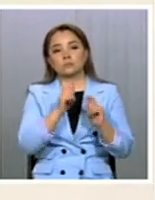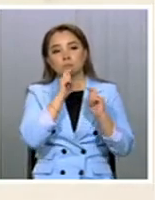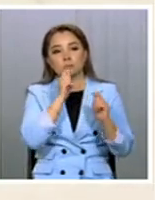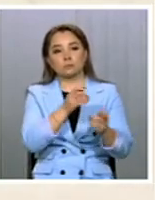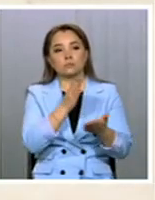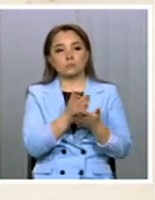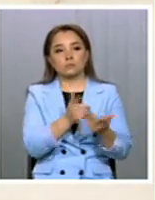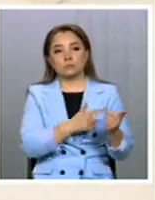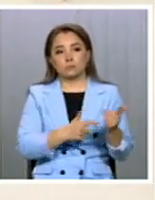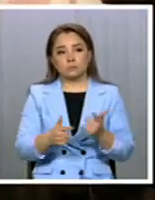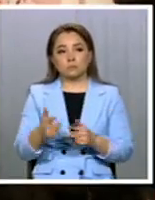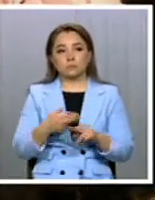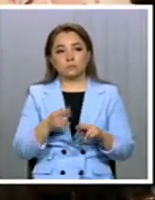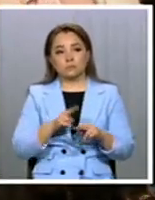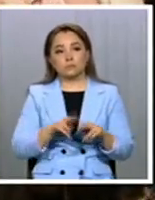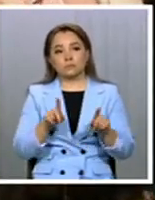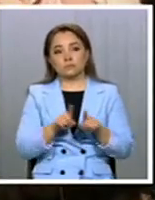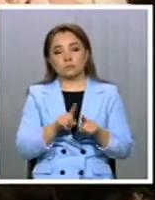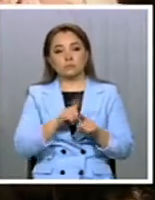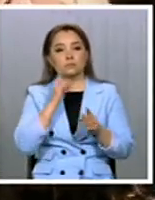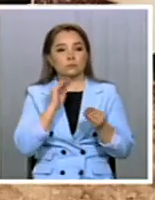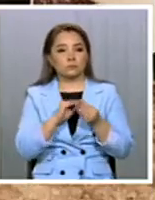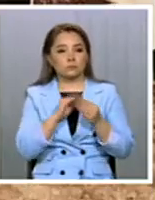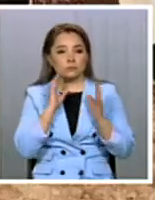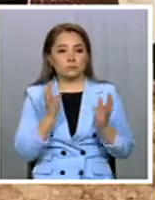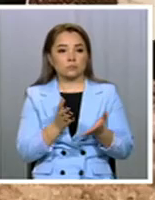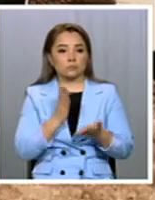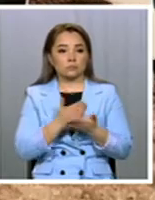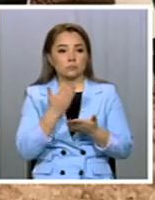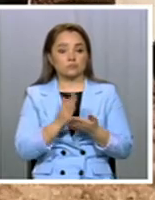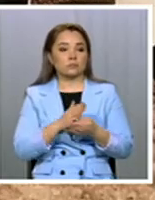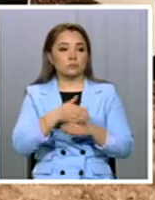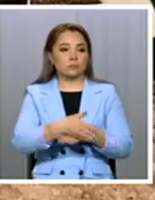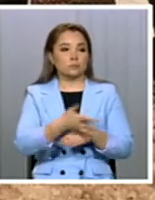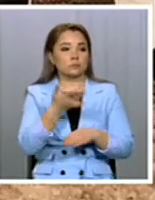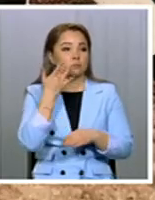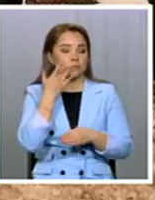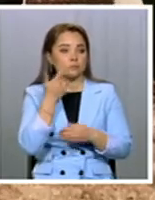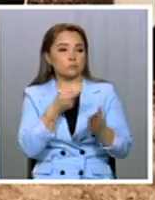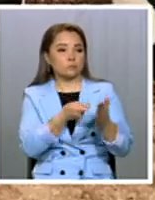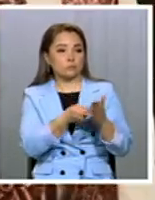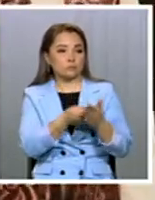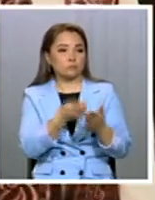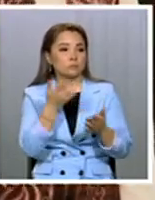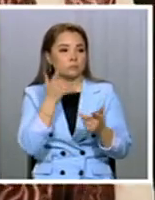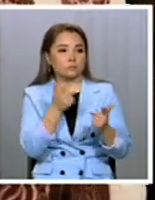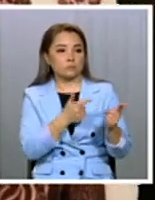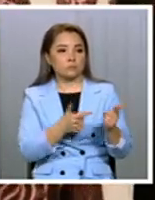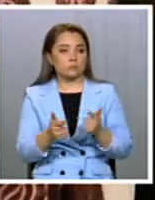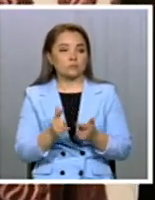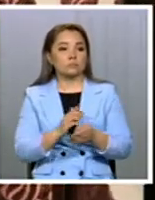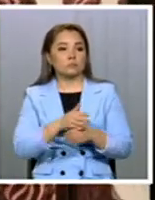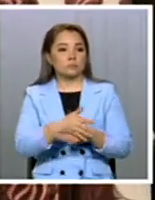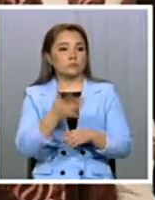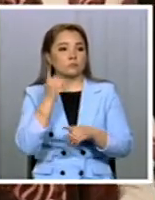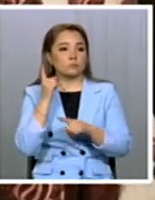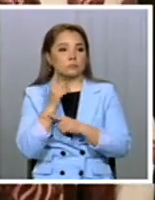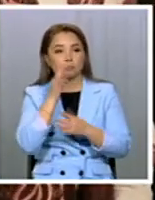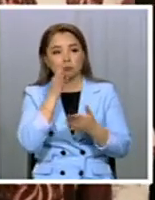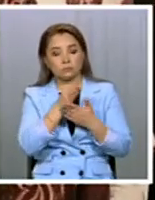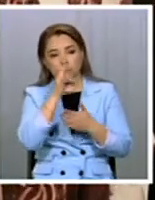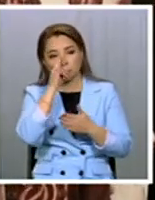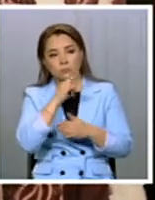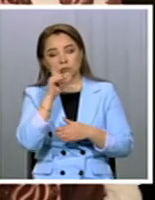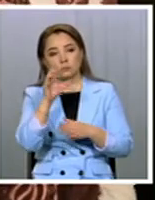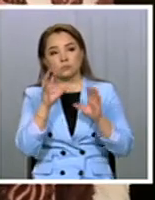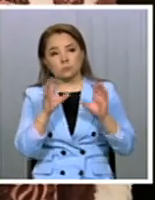Бұл үрдіс қазіргі дейін сақталған. Қонақтың сыбағасы әрқашан дайын тұрады. Қонақ күту қазақтың заңына айналған. Егер қонаққа